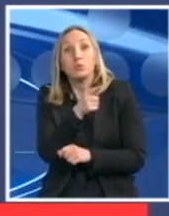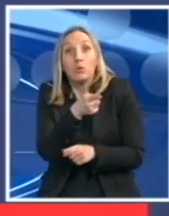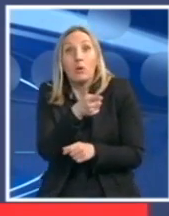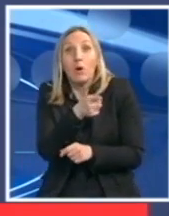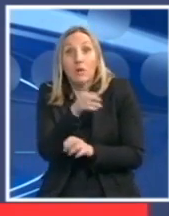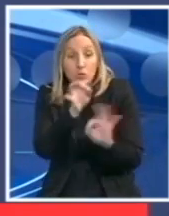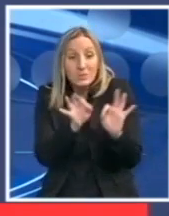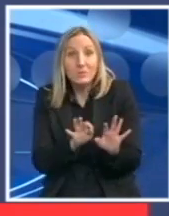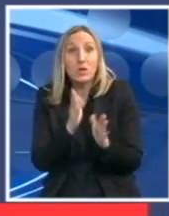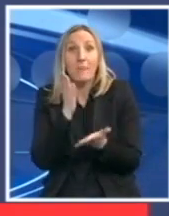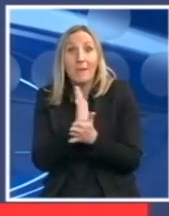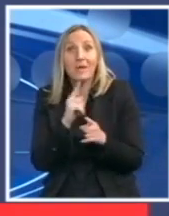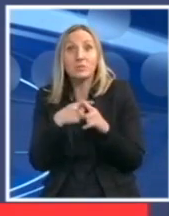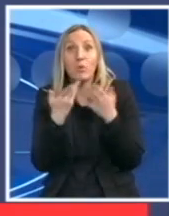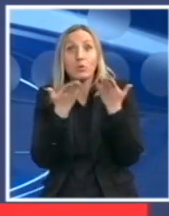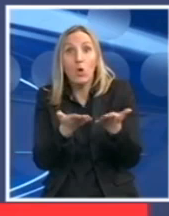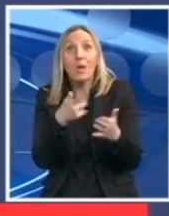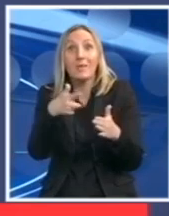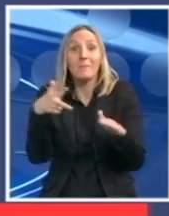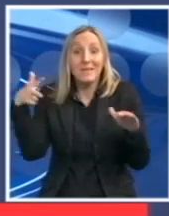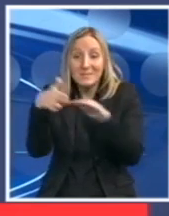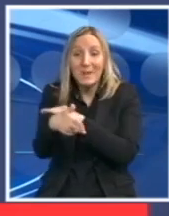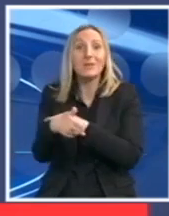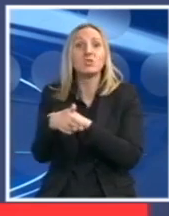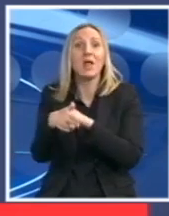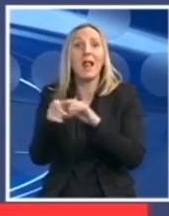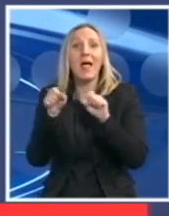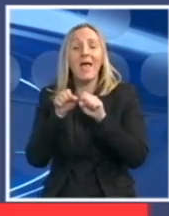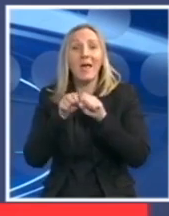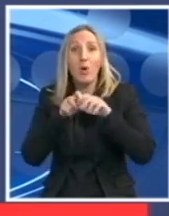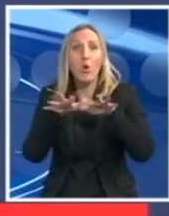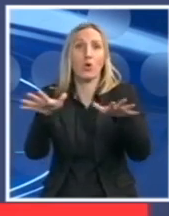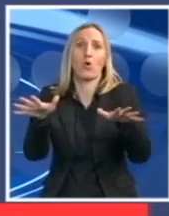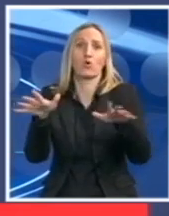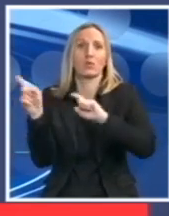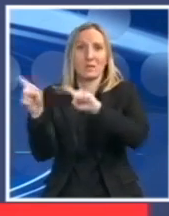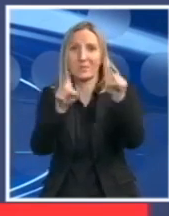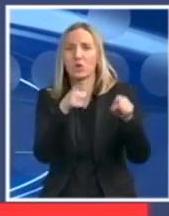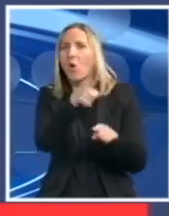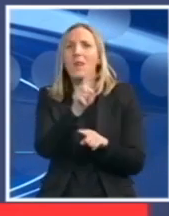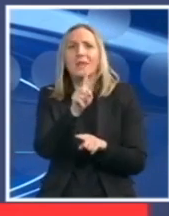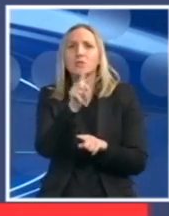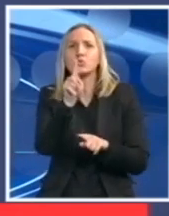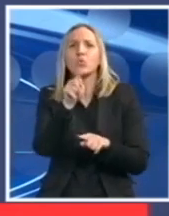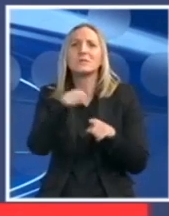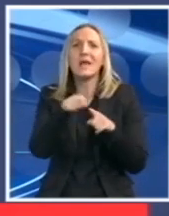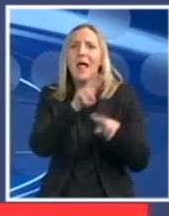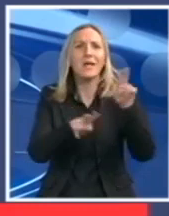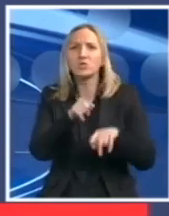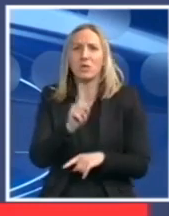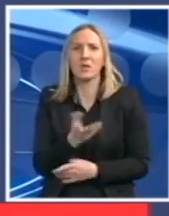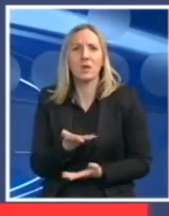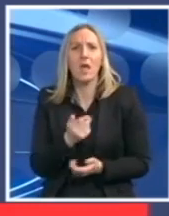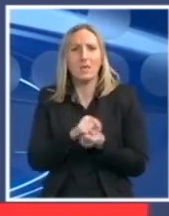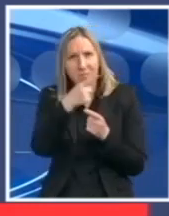zato da bi zaštitile od širenja infekcije. Nisu one napravljene toliko za lečenje, svi su ti slučaji moguće da se leče